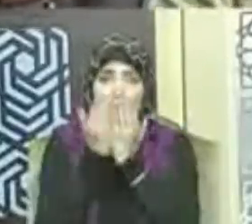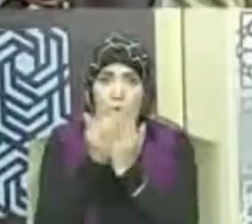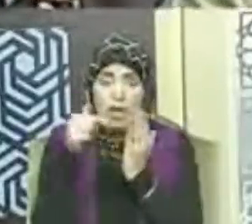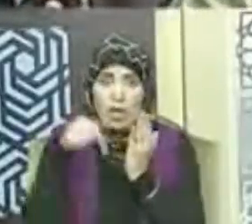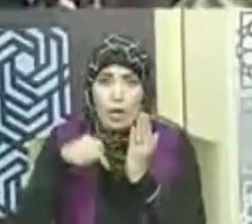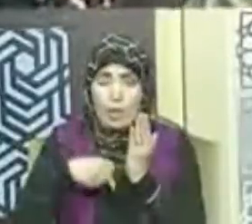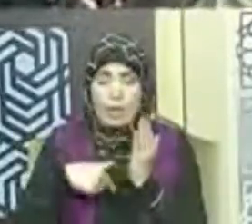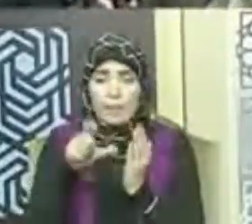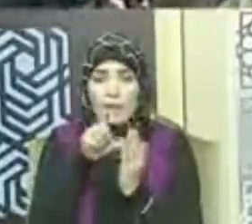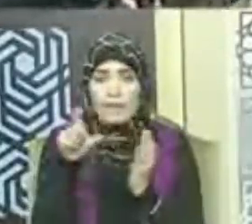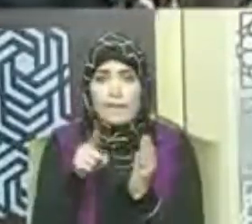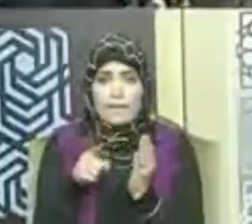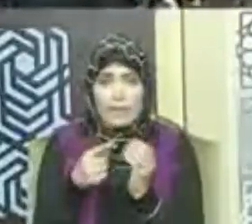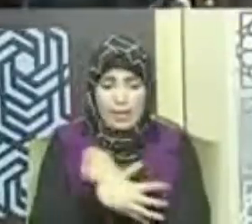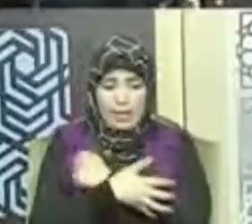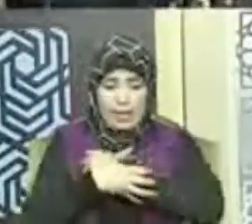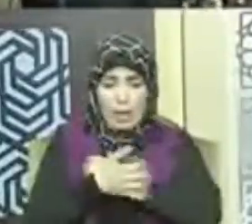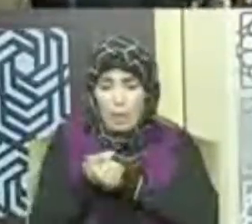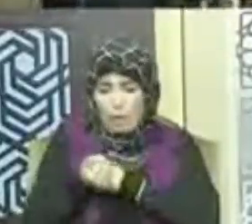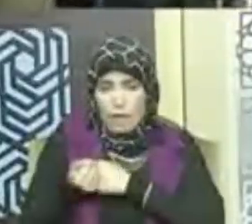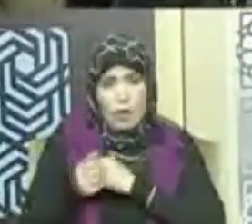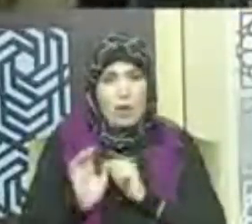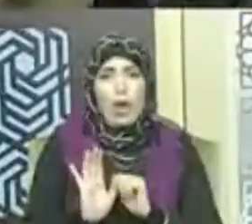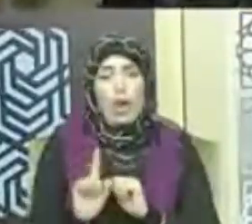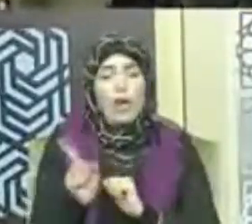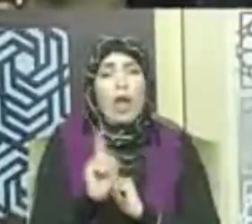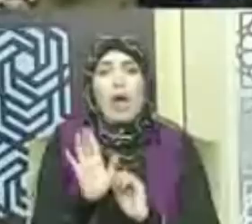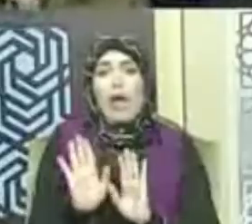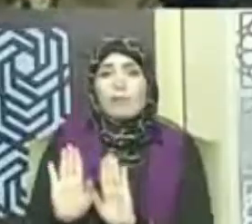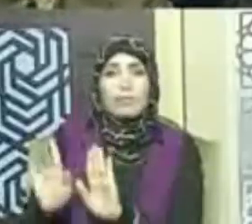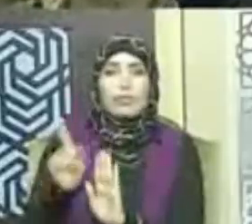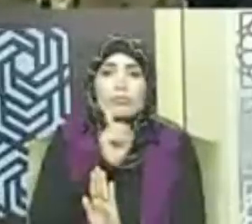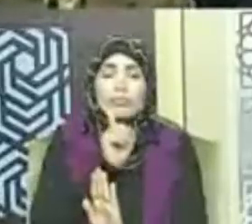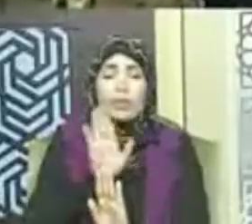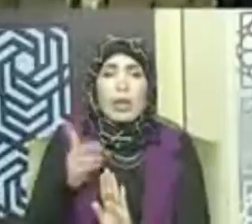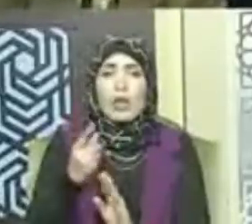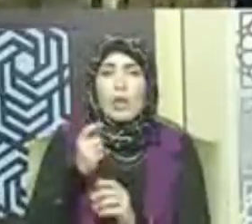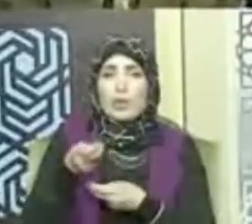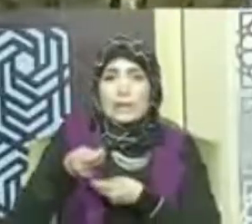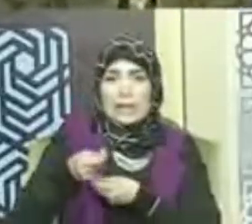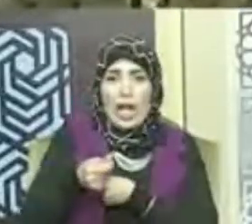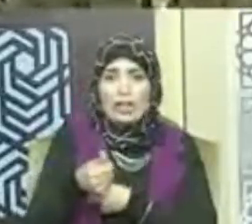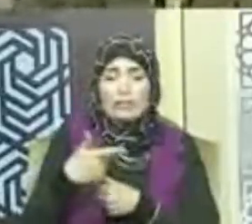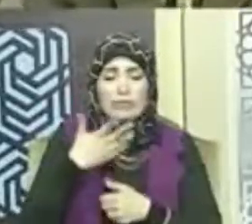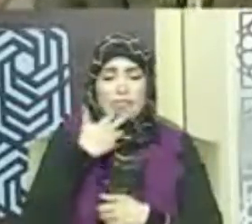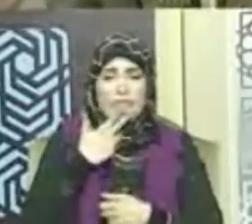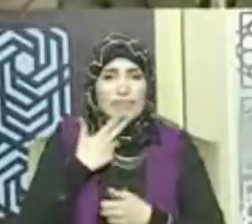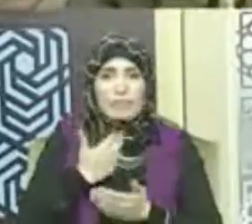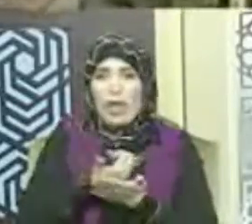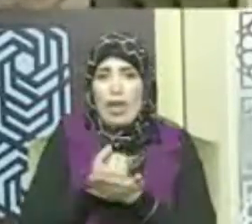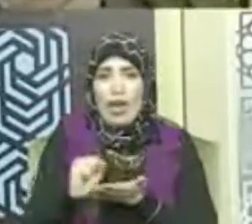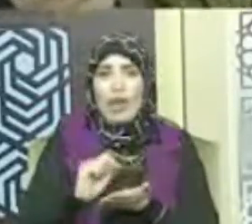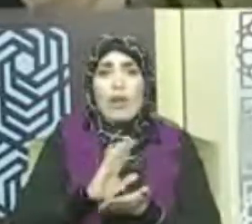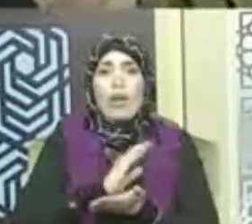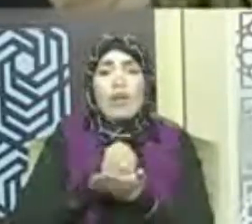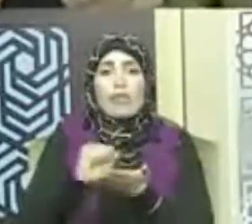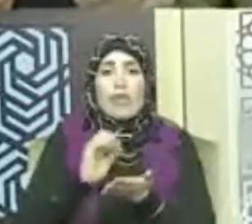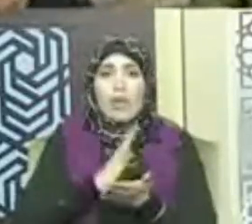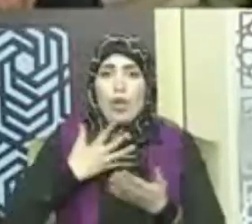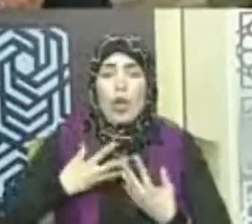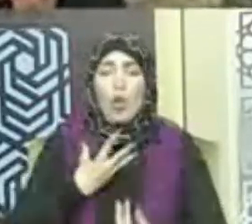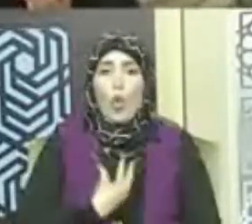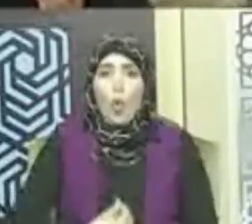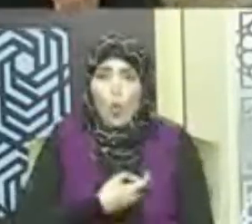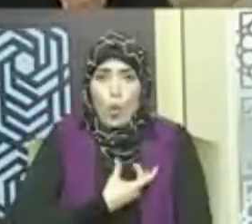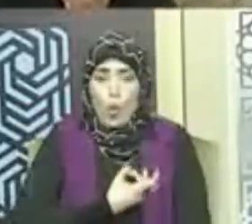فيه من الشح والبخل والجبن والحقد والحسد والغل والمكر، واجعل